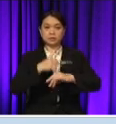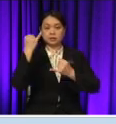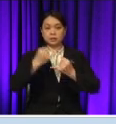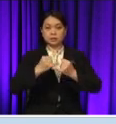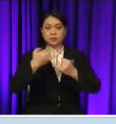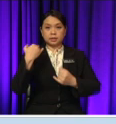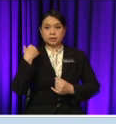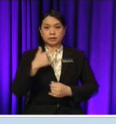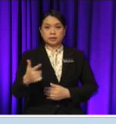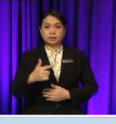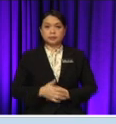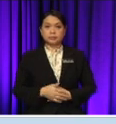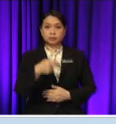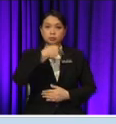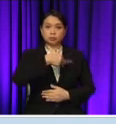kali